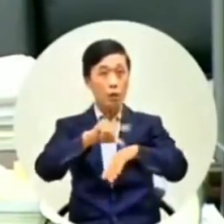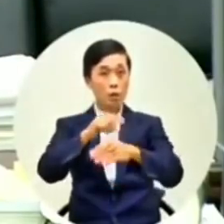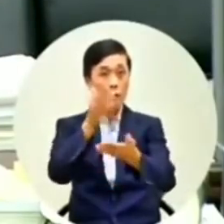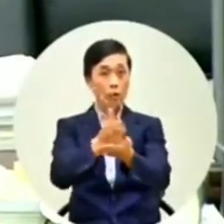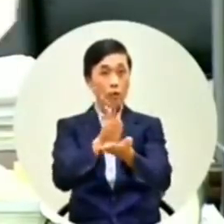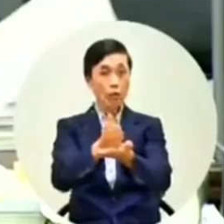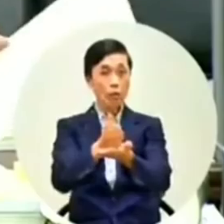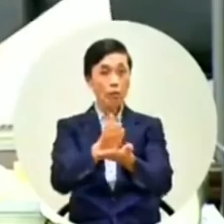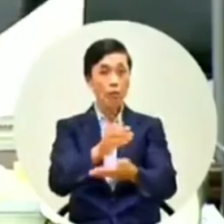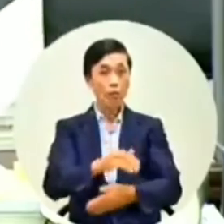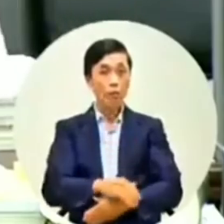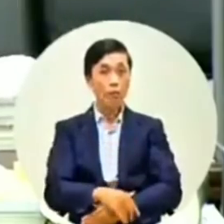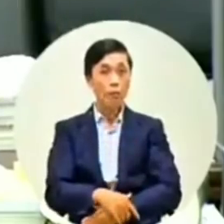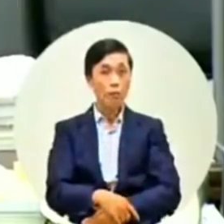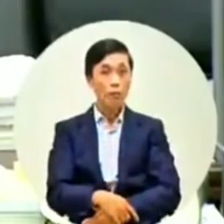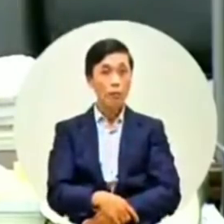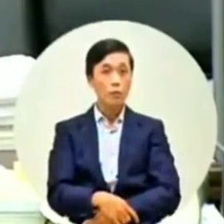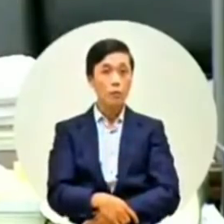停。